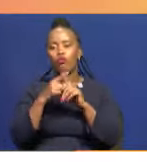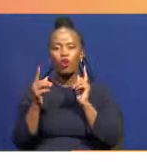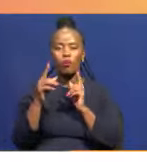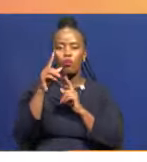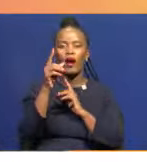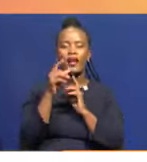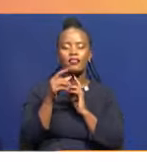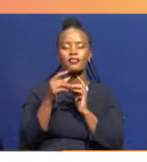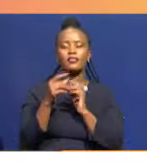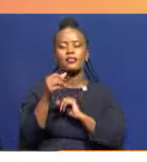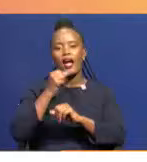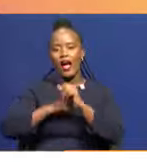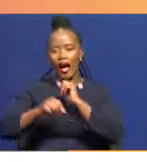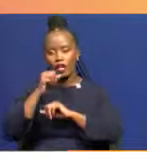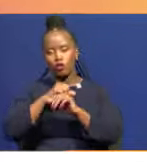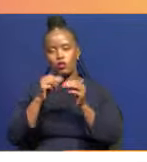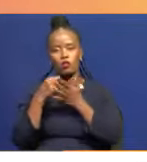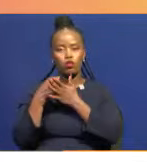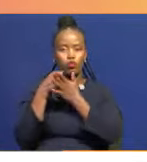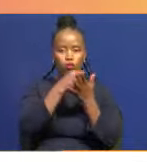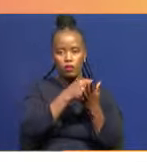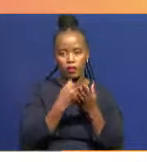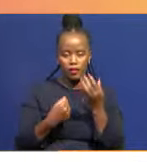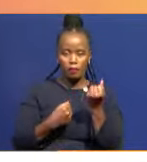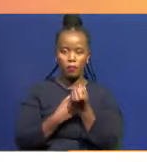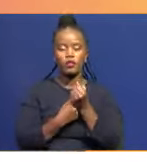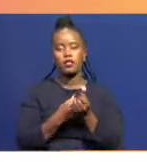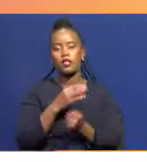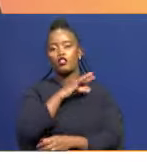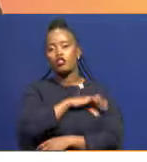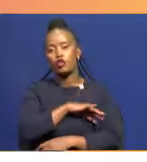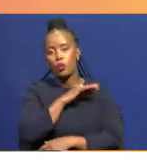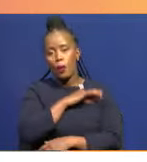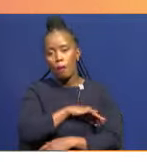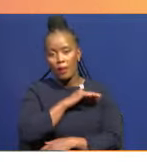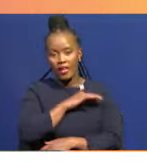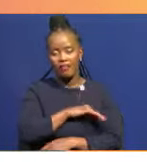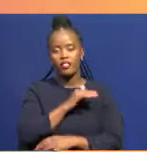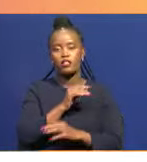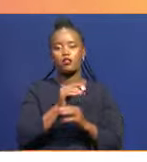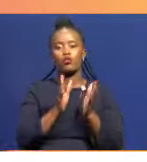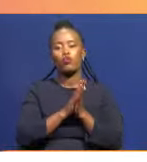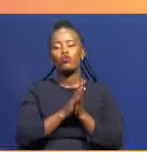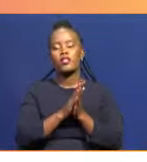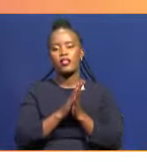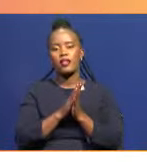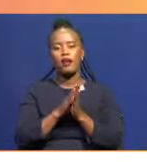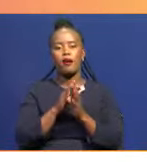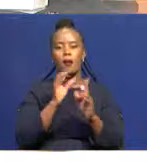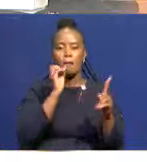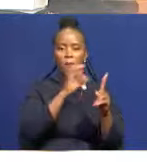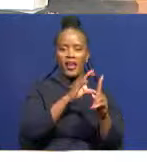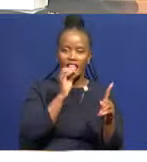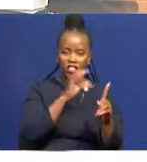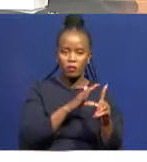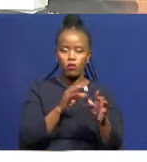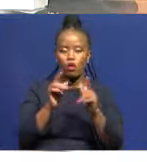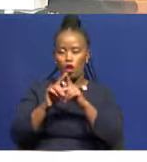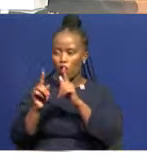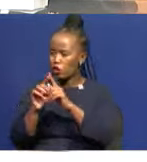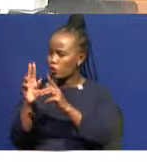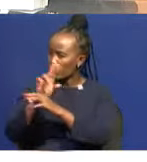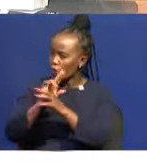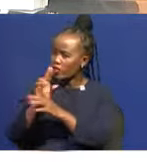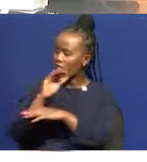hadi nyingine mpaka wahakikishe wamepata wamepata maelezo na wameweza utilize